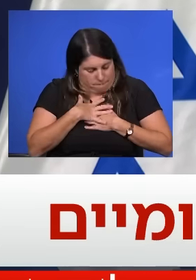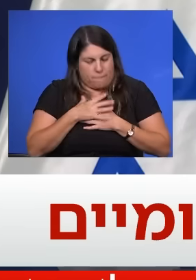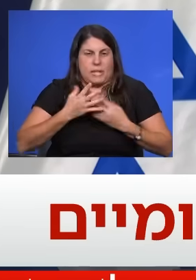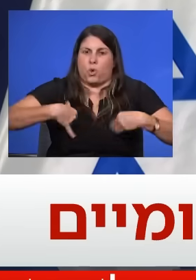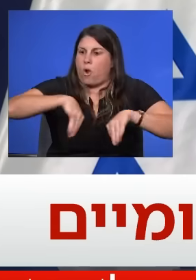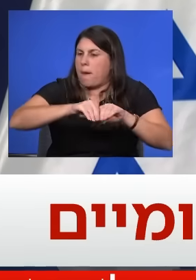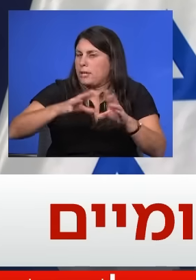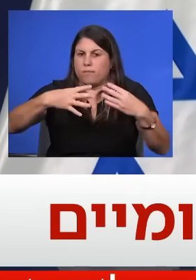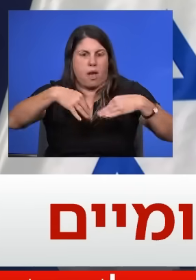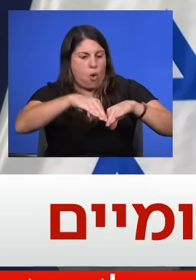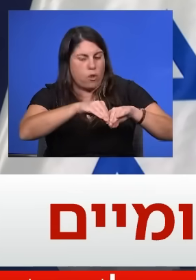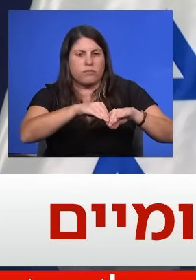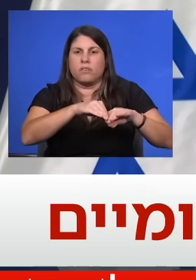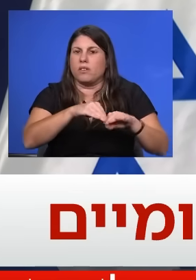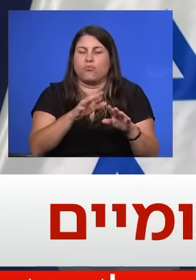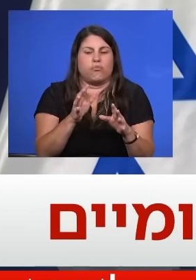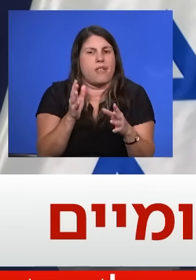שחורבן נורא פקד אותם.